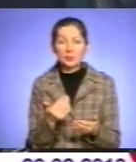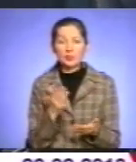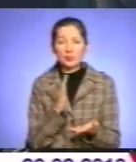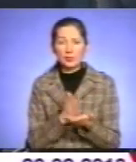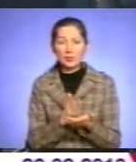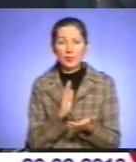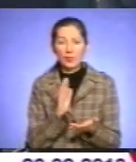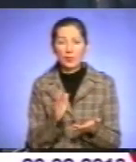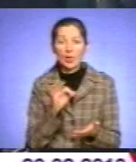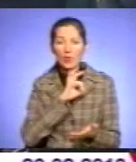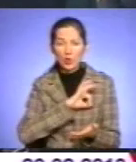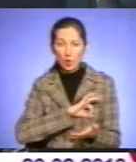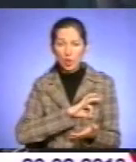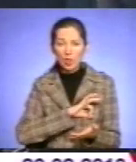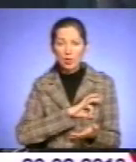мають бути використані,